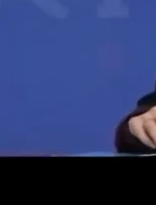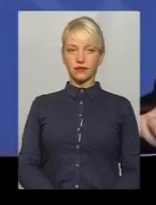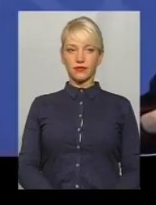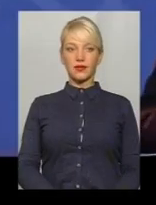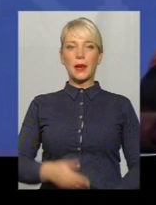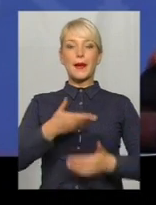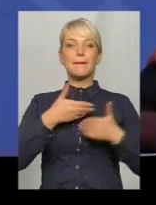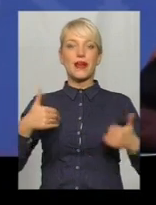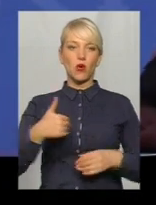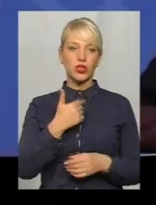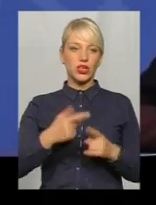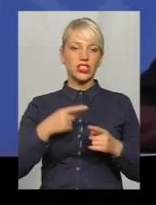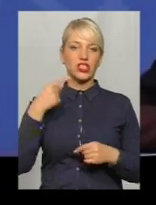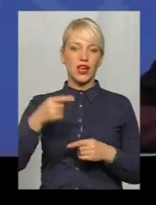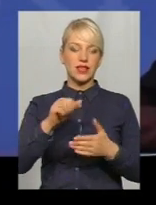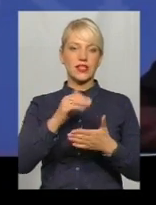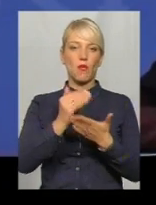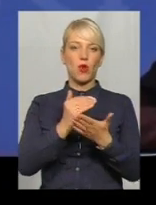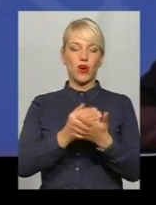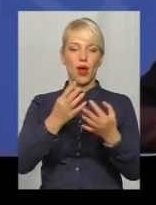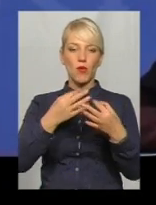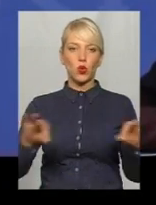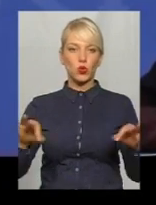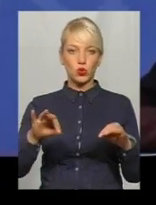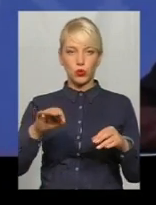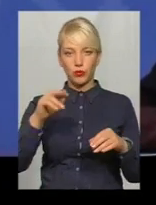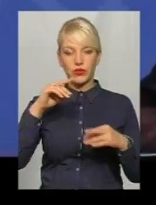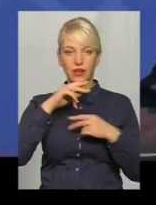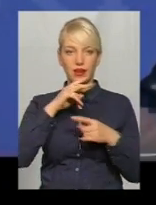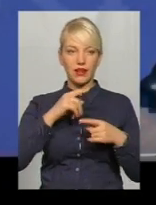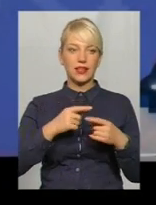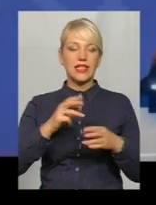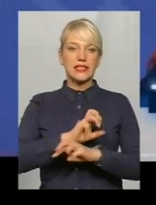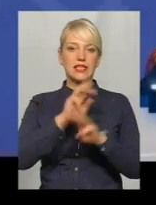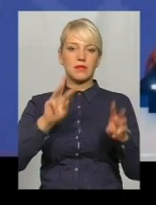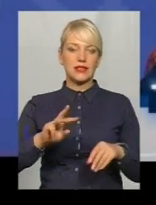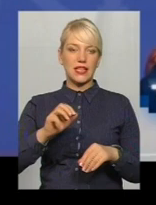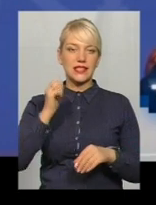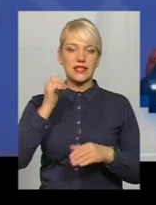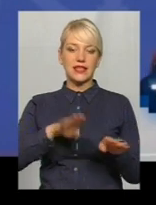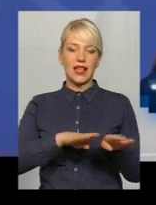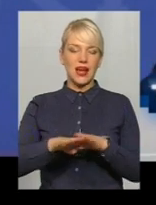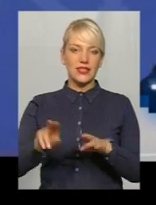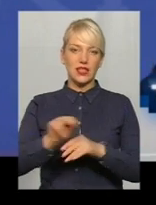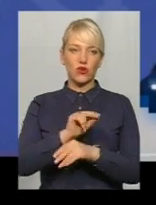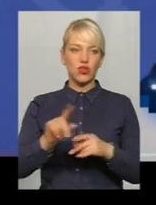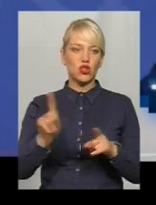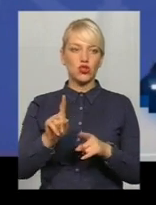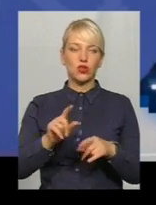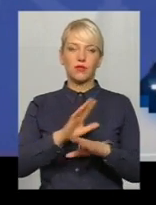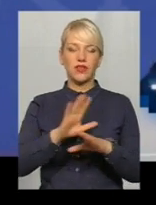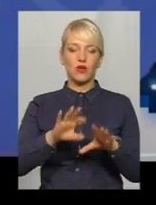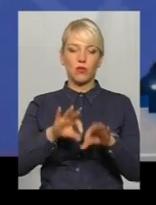Ми хотіли через програму «Доступні ліки» забезпечити сталість лікування і щоб пацієнти не мали обирати між лікуванням